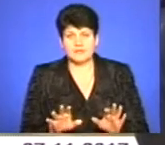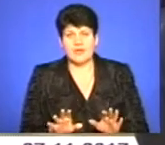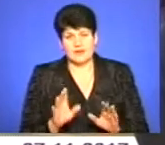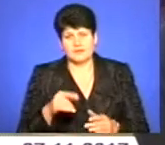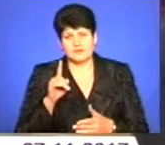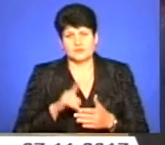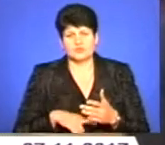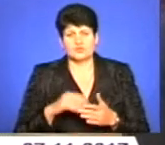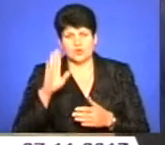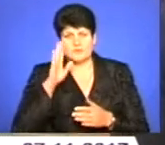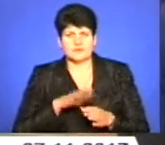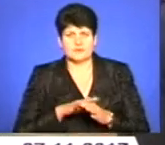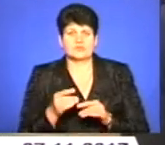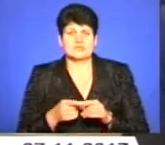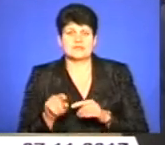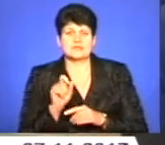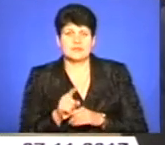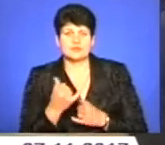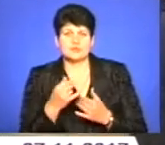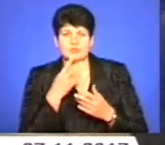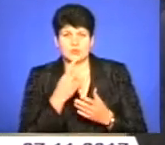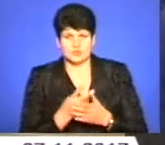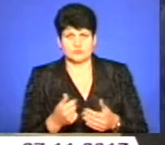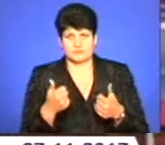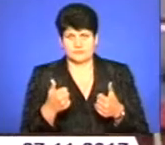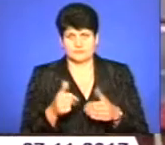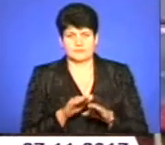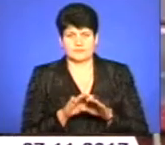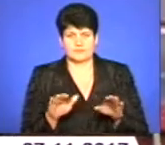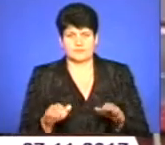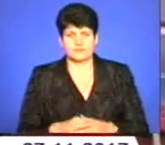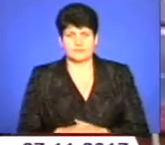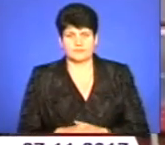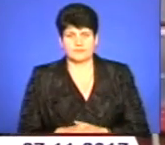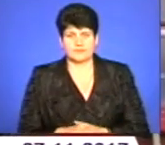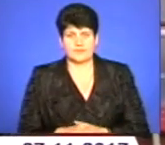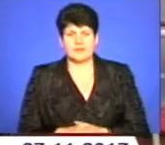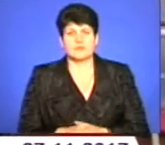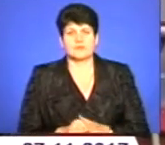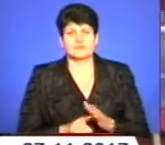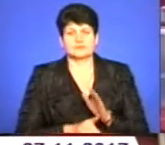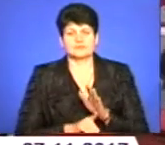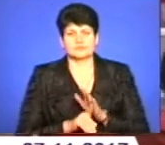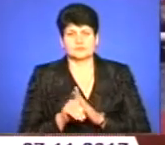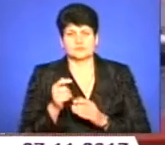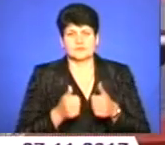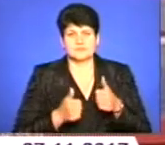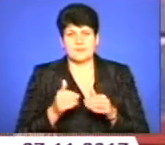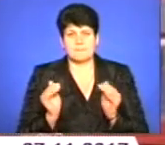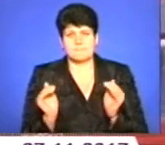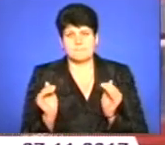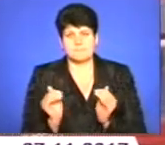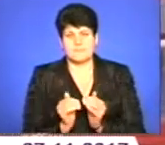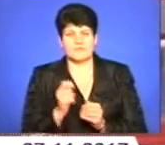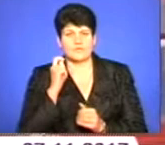що хлопці справляться з цією задачею і сьогодні продемонструють досить високий рівень. Стартували на змаганні юні спортсмени молодшої вікової